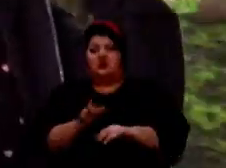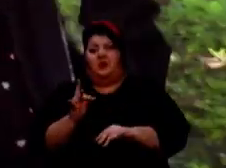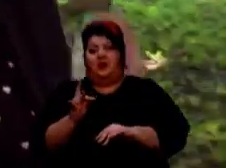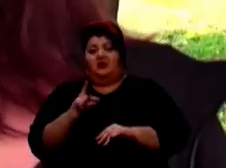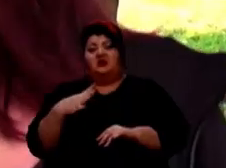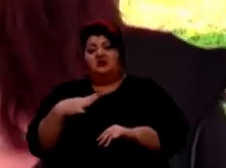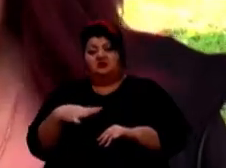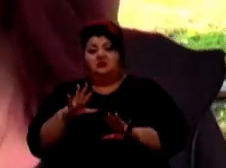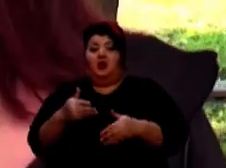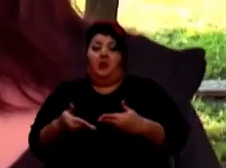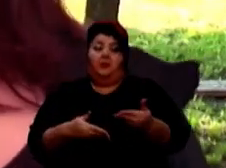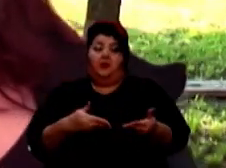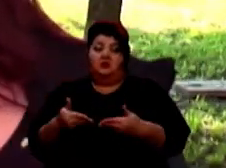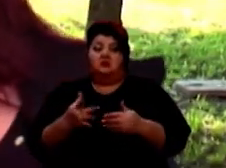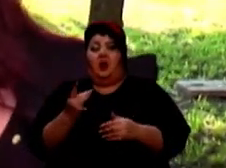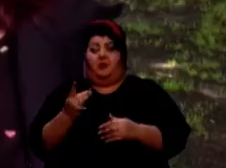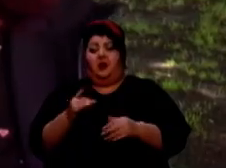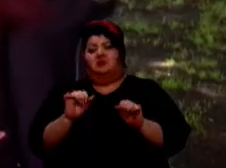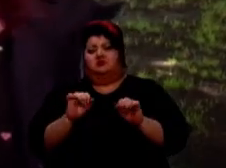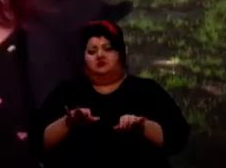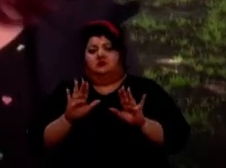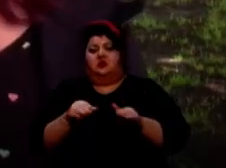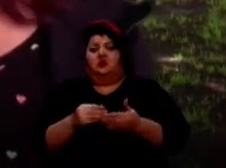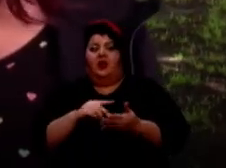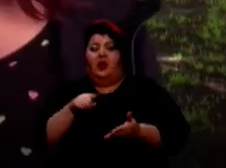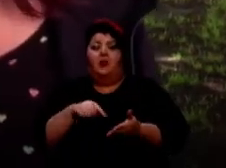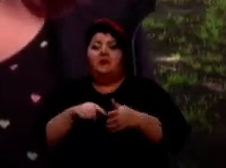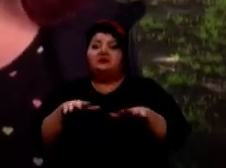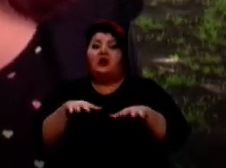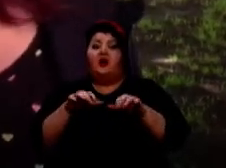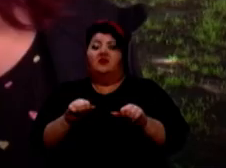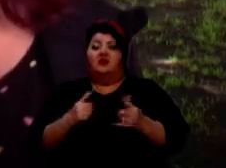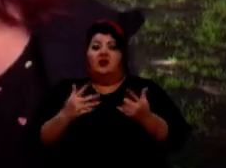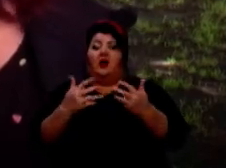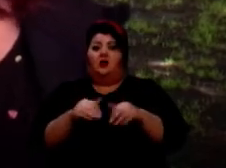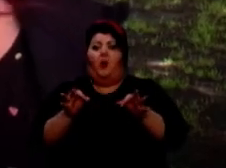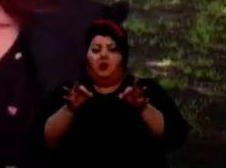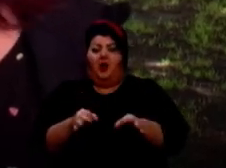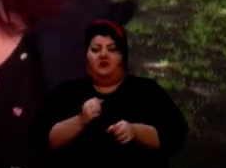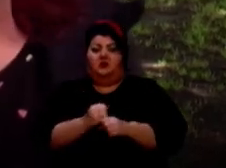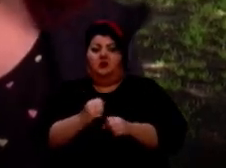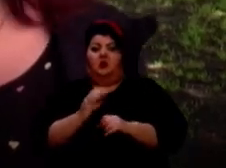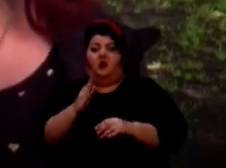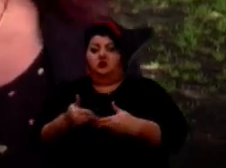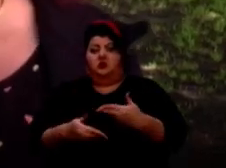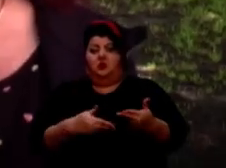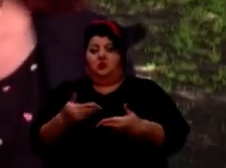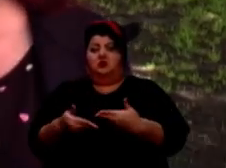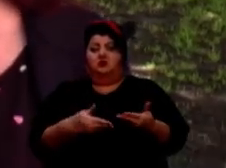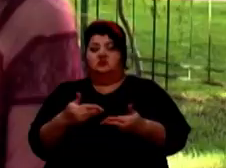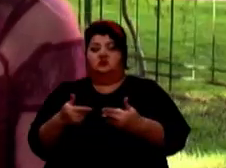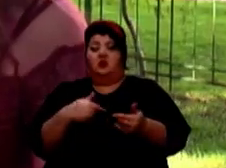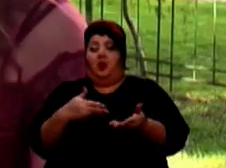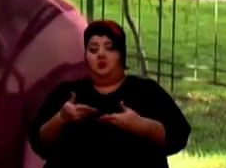було. Пішком. 5, по-моєму, це адекватна ціна. Міська влада, я рахую, правильно робить, і будемо ходити пішком. Я взагалі пішком